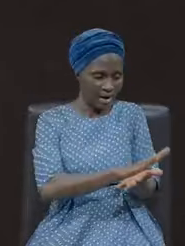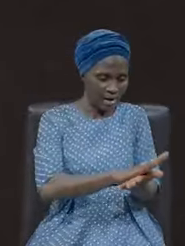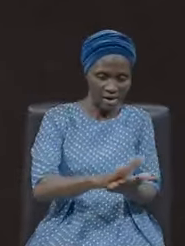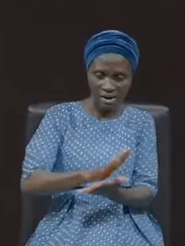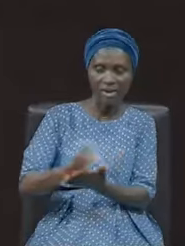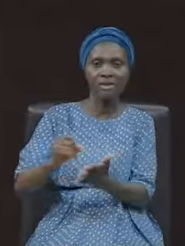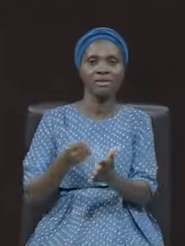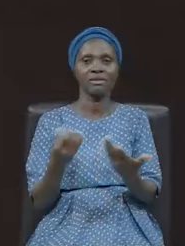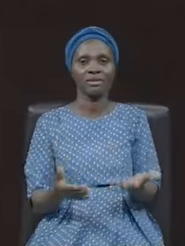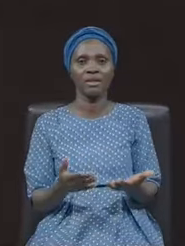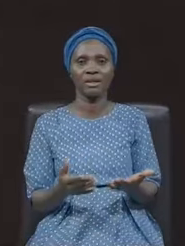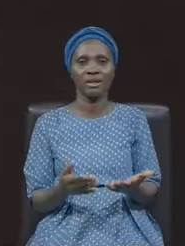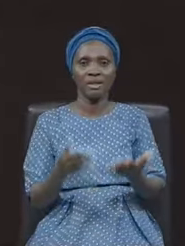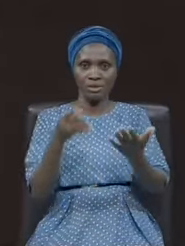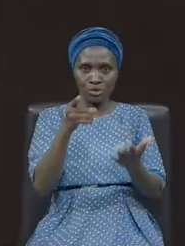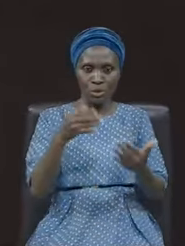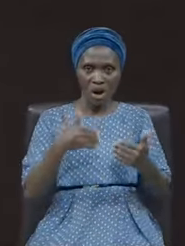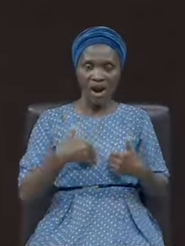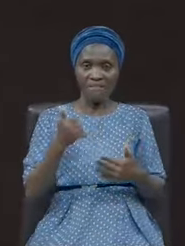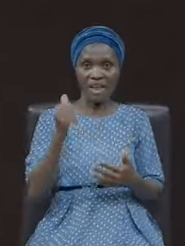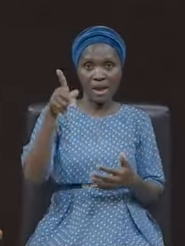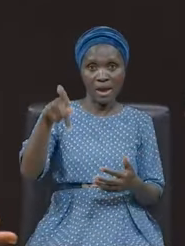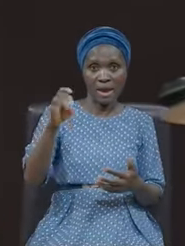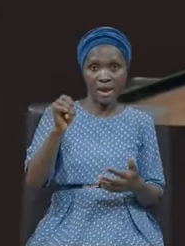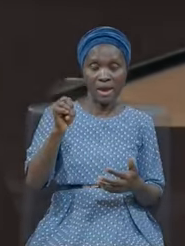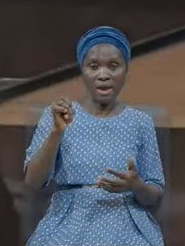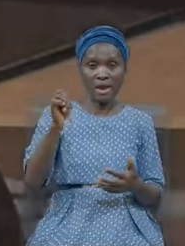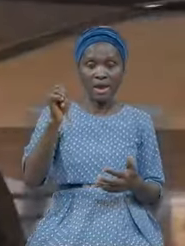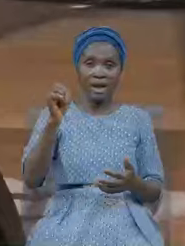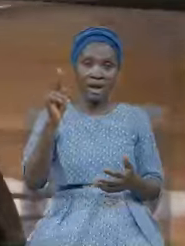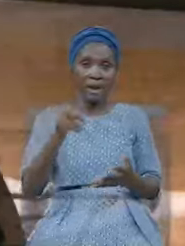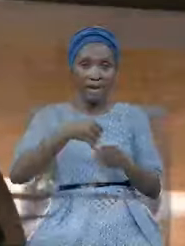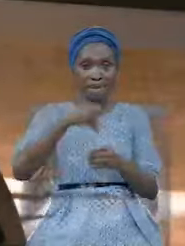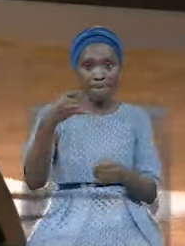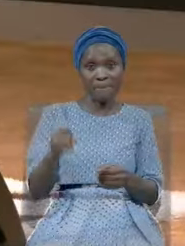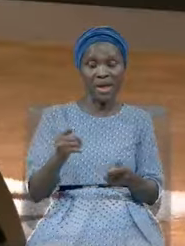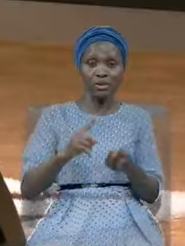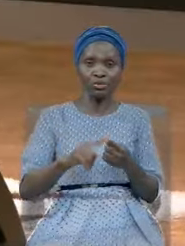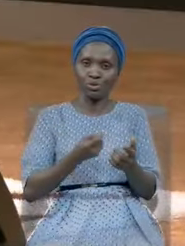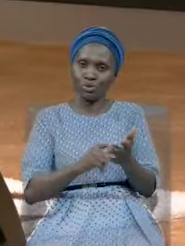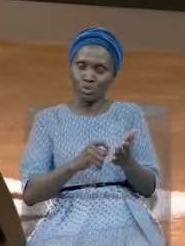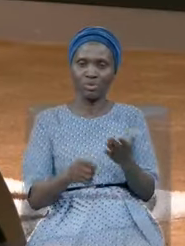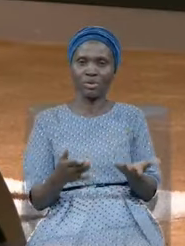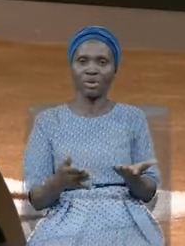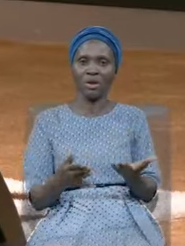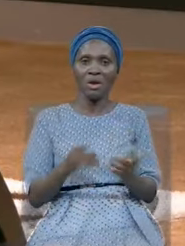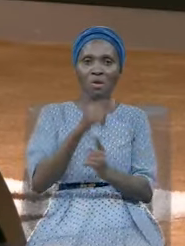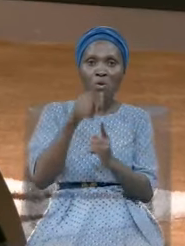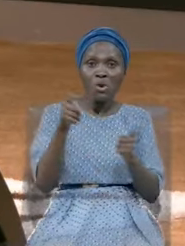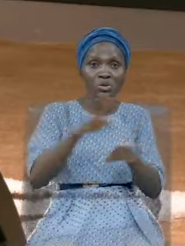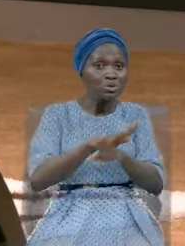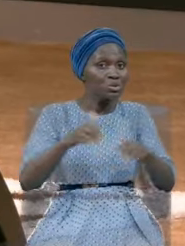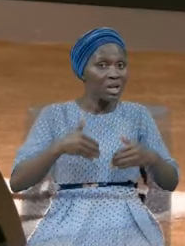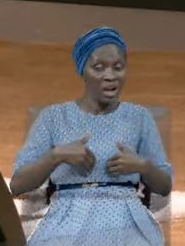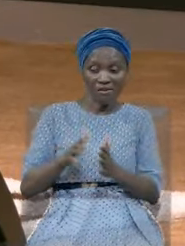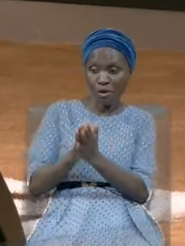désherber cela mais maintenant lorsque vous n'avez pas le l'écritoire vous n pas écrire maintenant vous avez l'écritoire lorsque vous